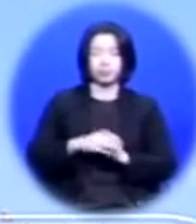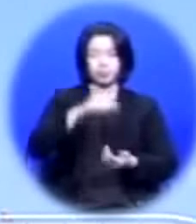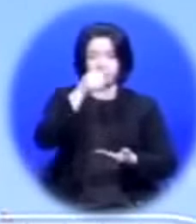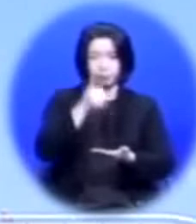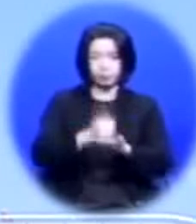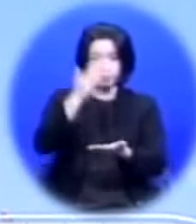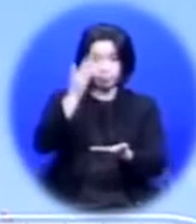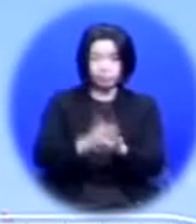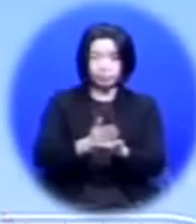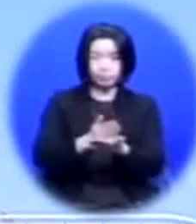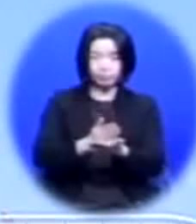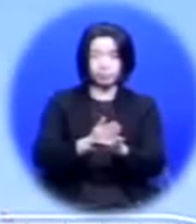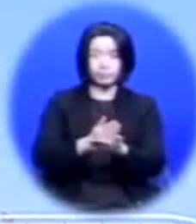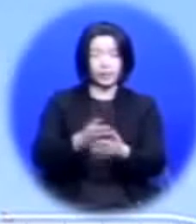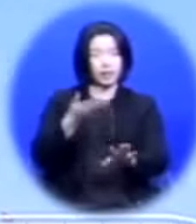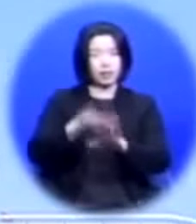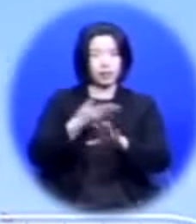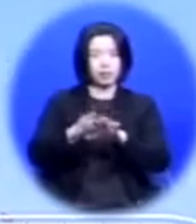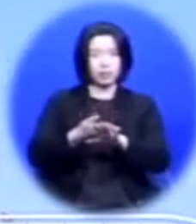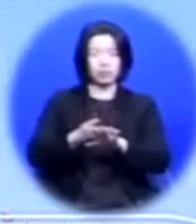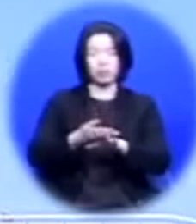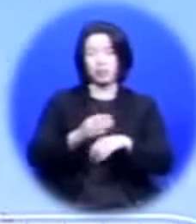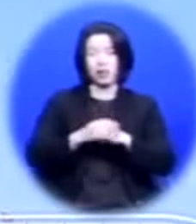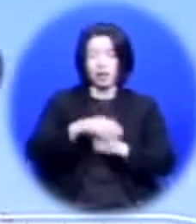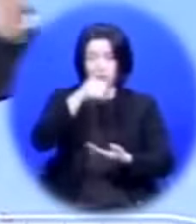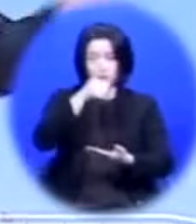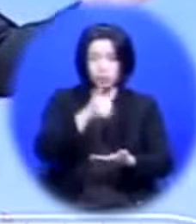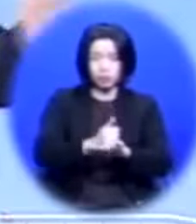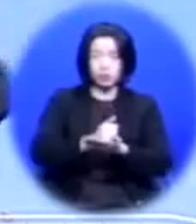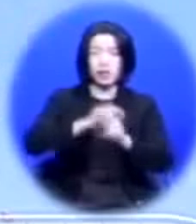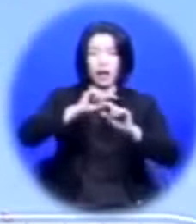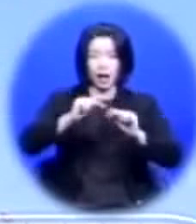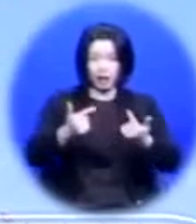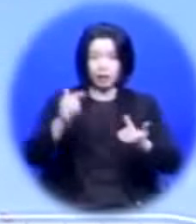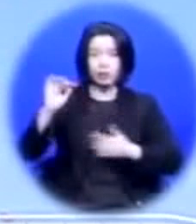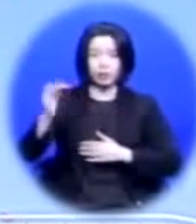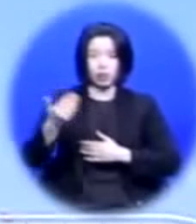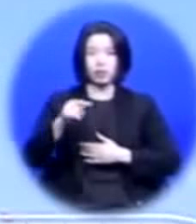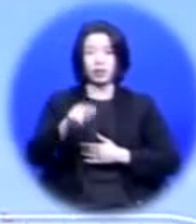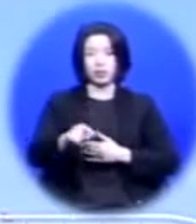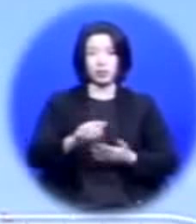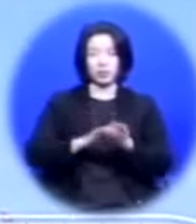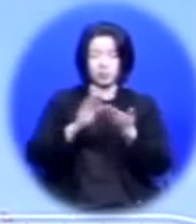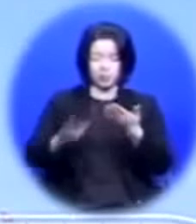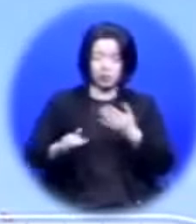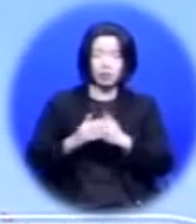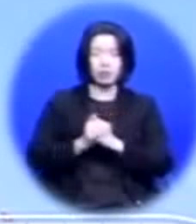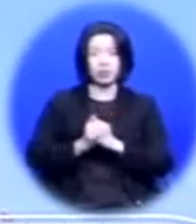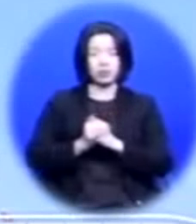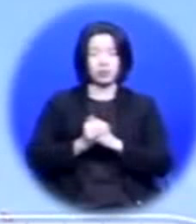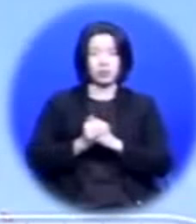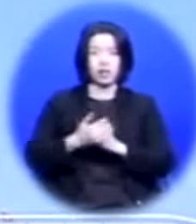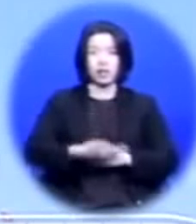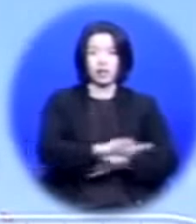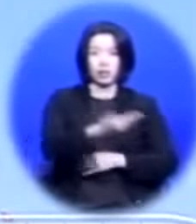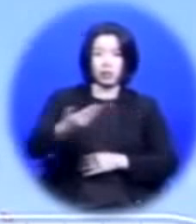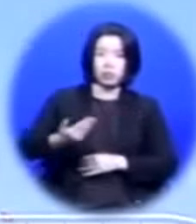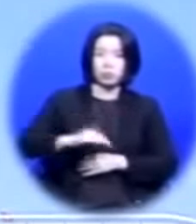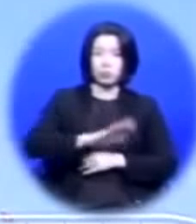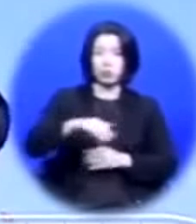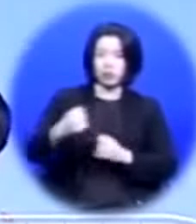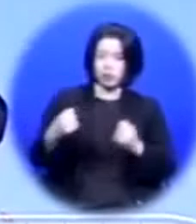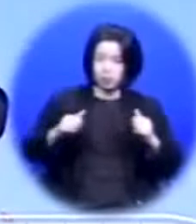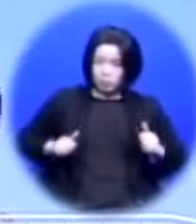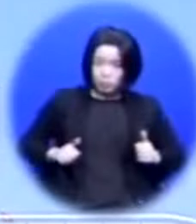짓지 말라는 것과 뉘앙스가 다릅니다 죄를 짓지 않게 된다는 거예요 여러분 우리 노력과